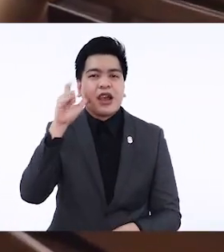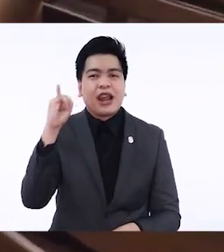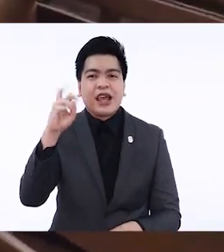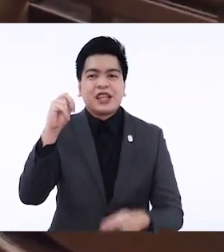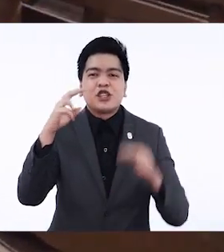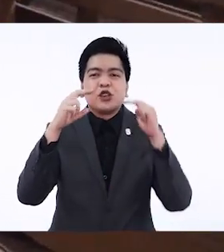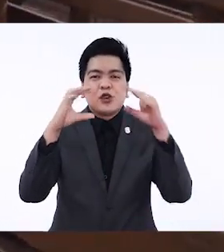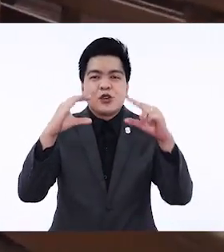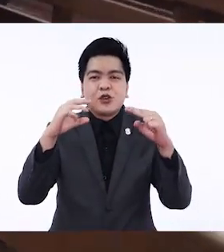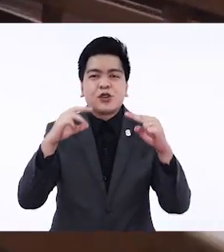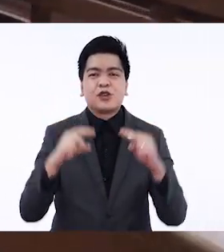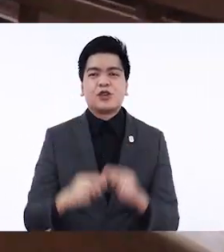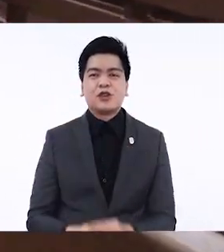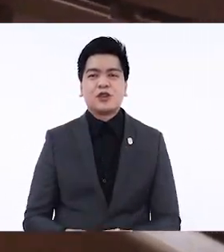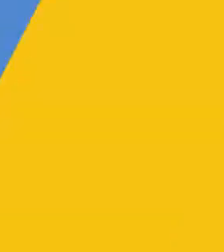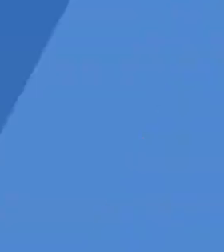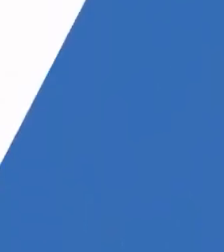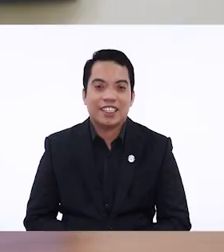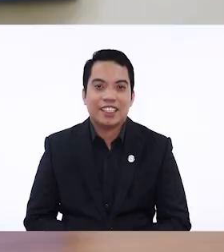Cristo News Network.